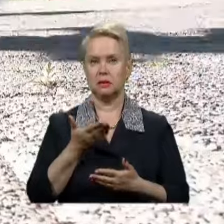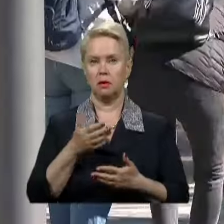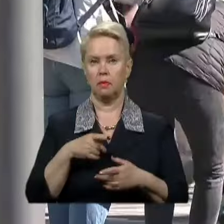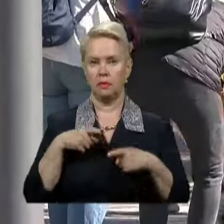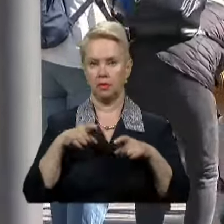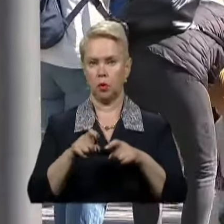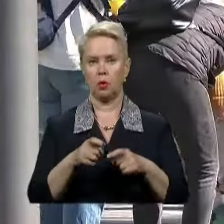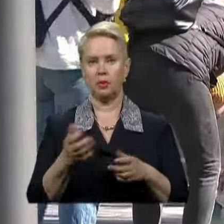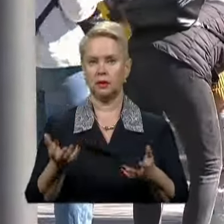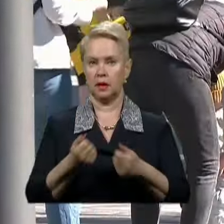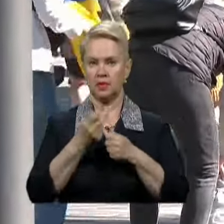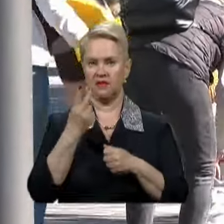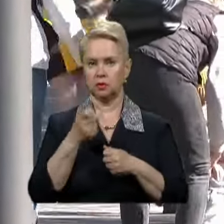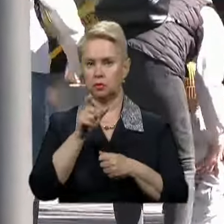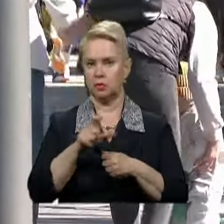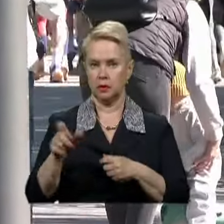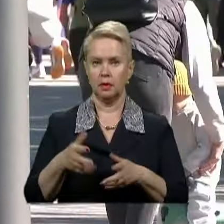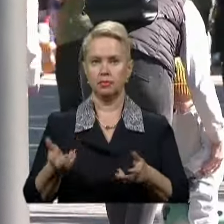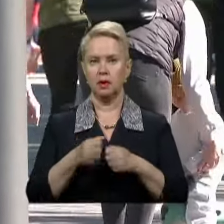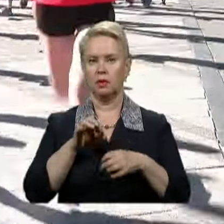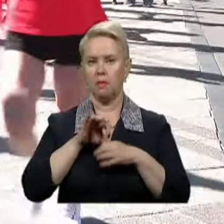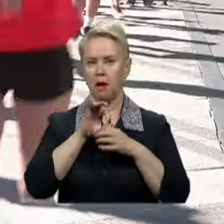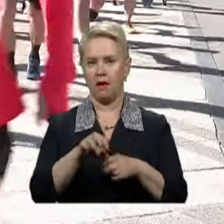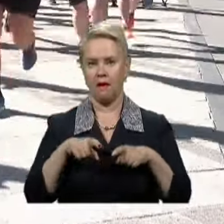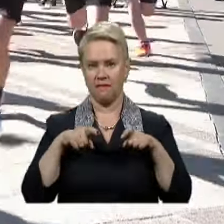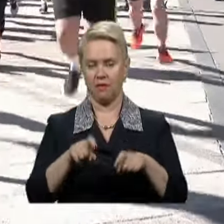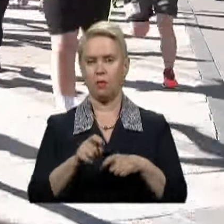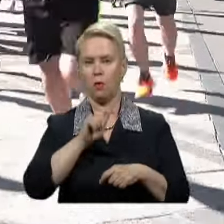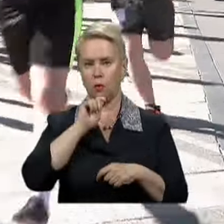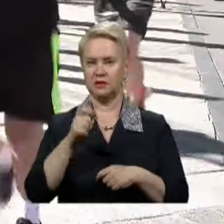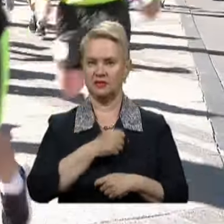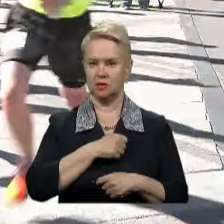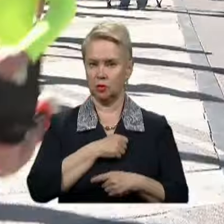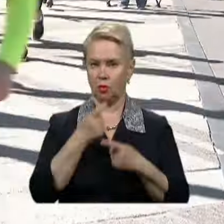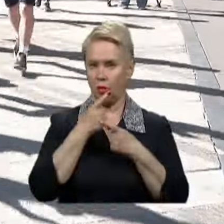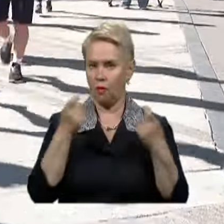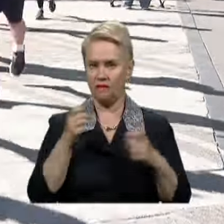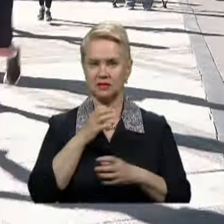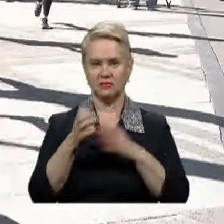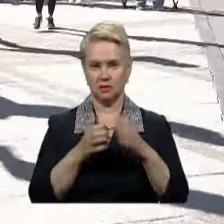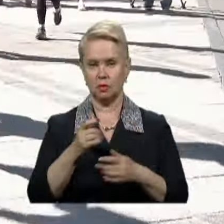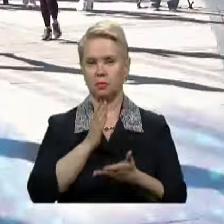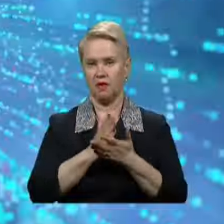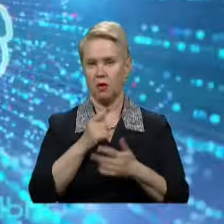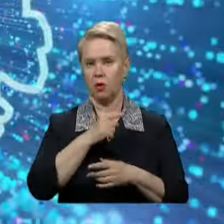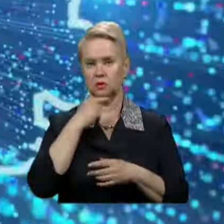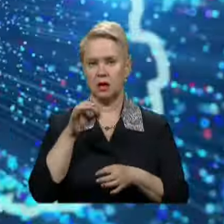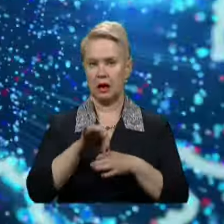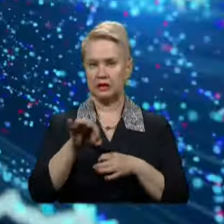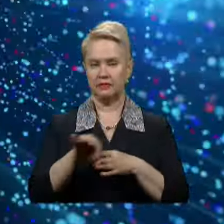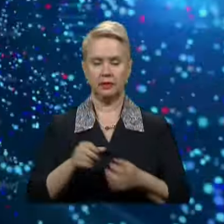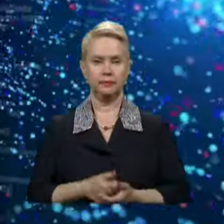бігом. 200 дніпрян долучились до марафону, аби нагадати світу про українських військових, які перебувають в російських